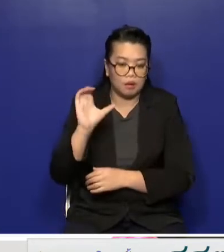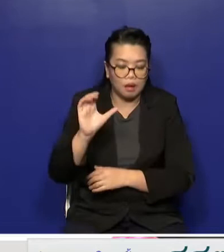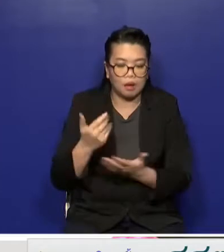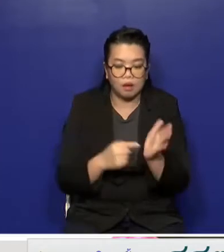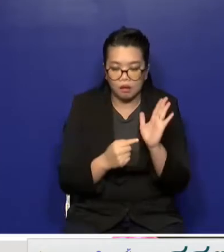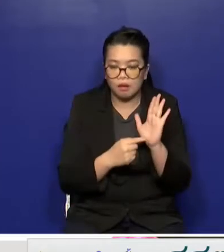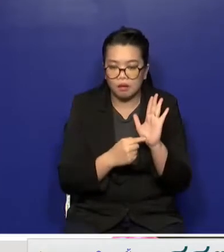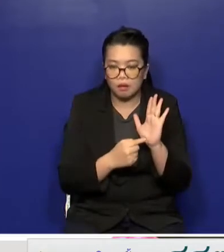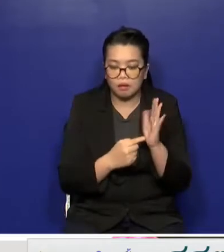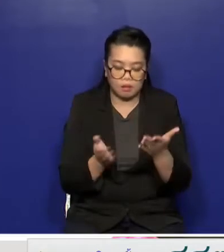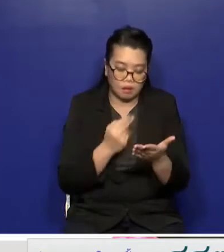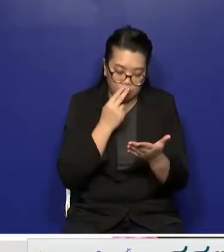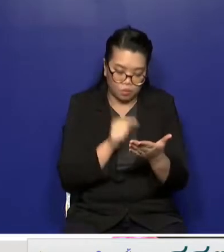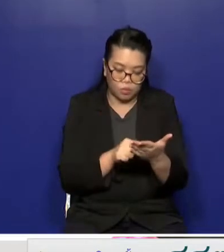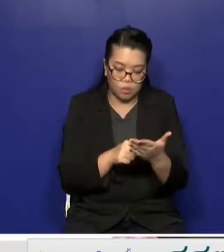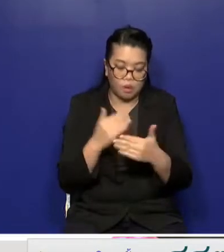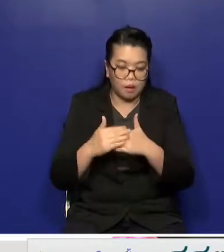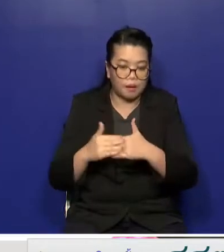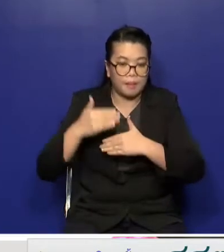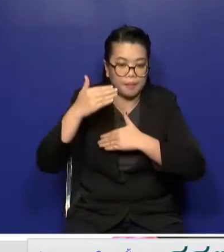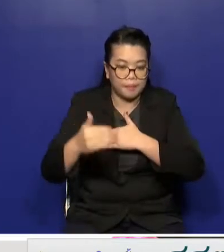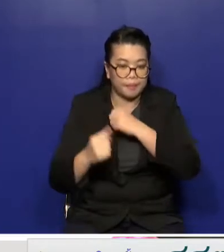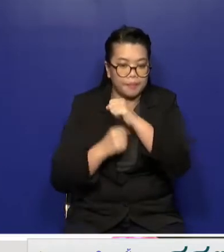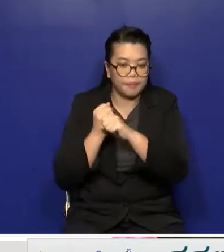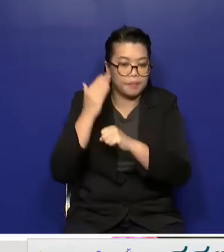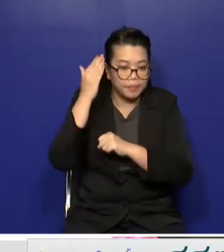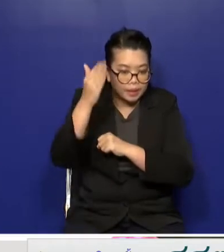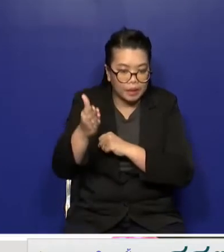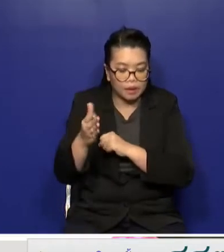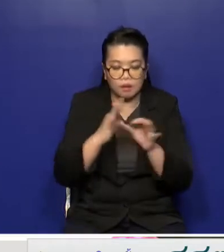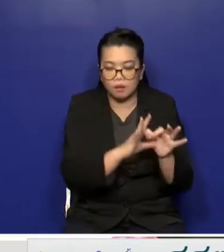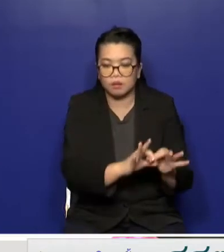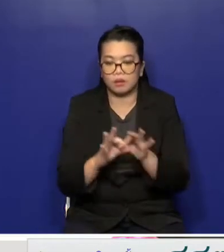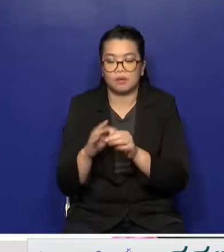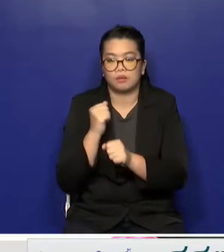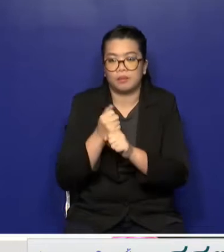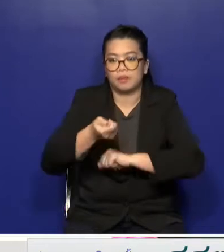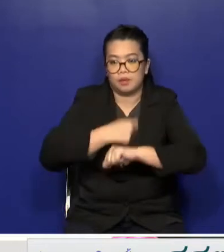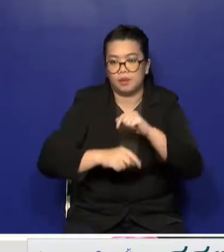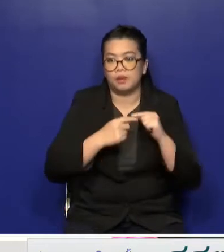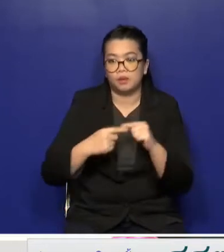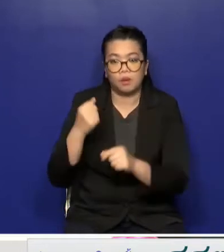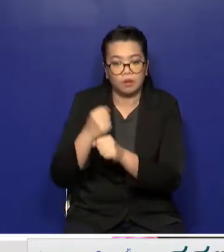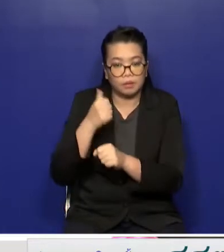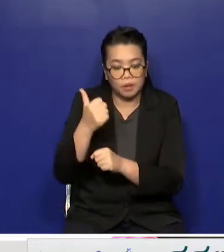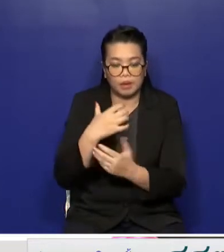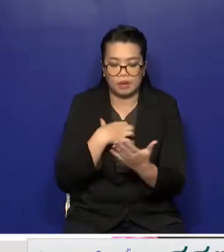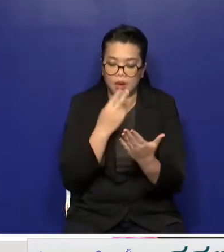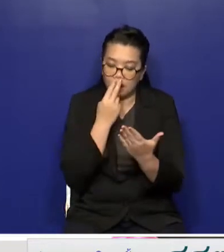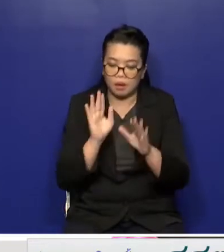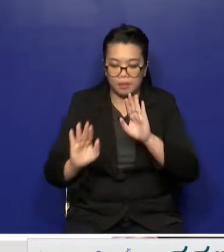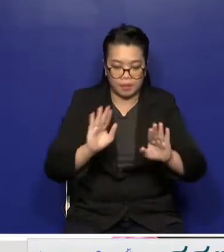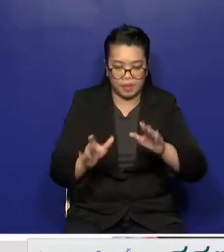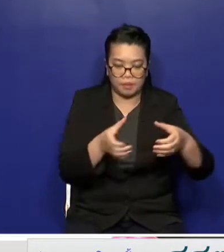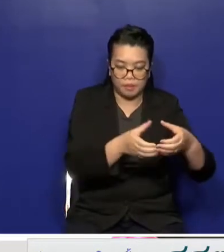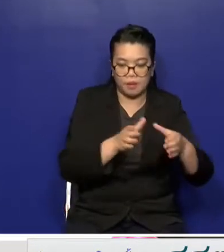I can make the perfect contributions ให้เหนครั อยากให้เปลี่ย เพียบดู